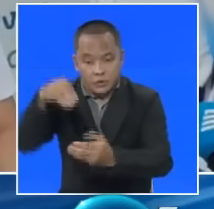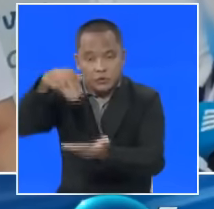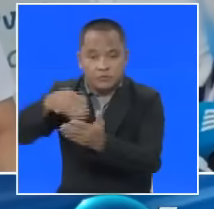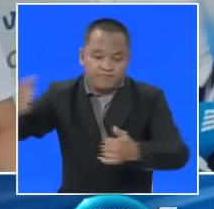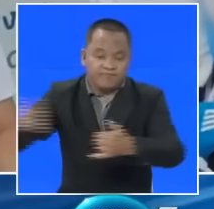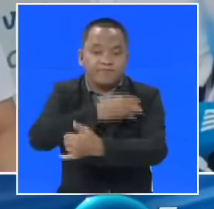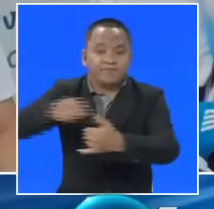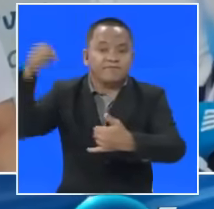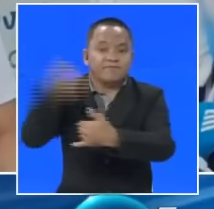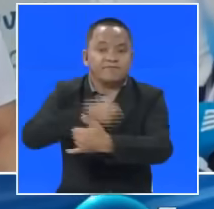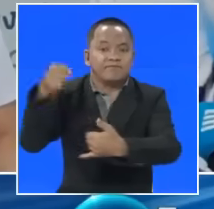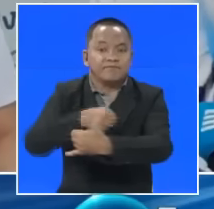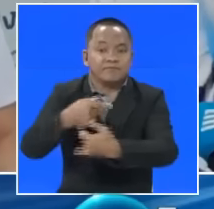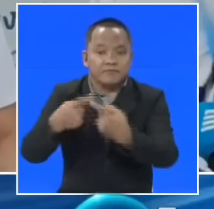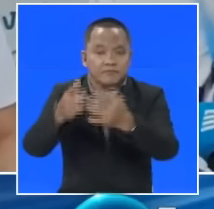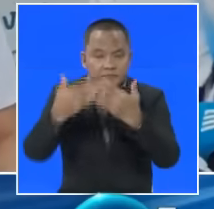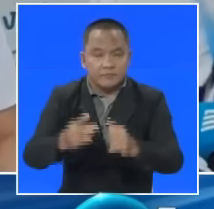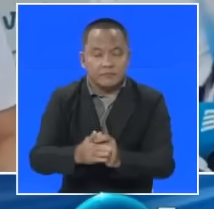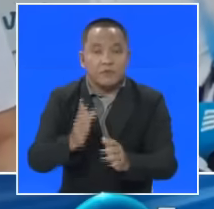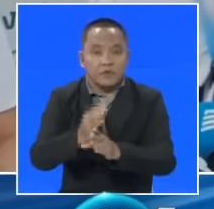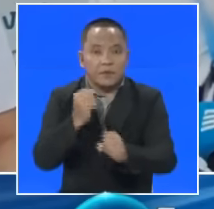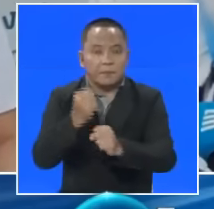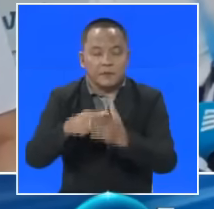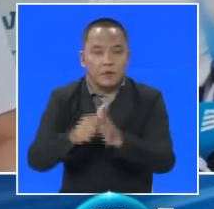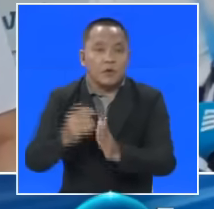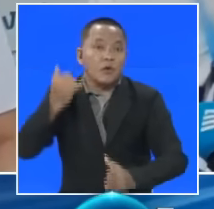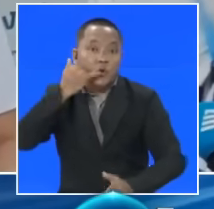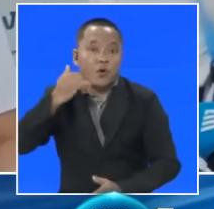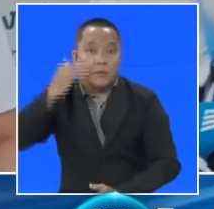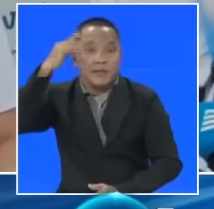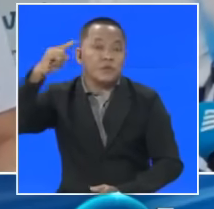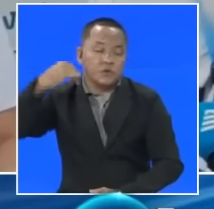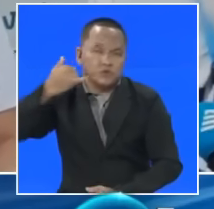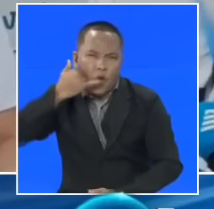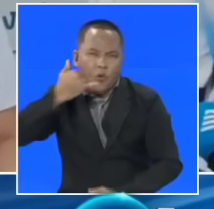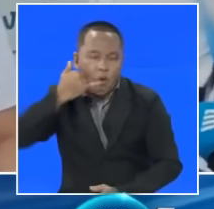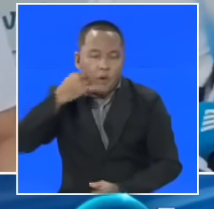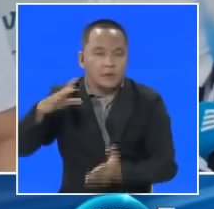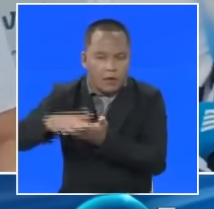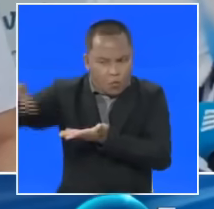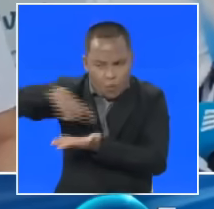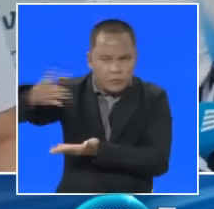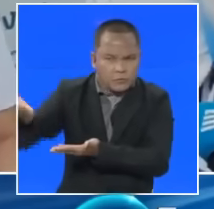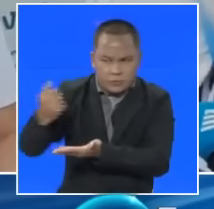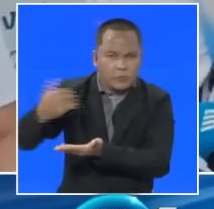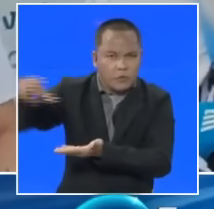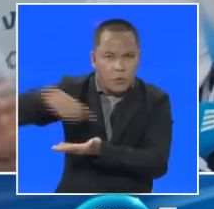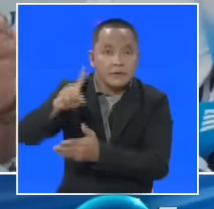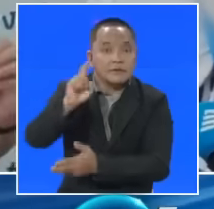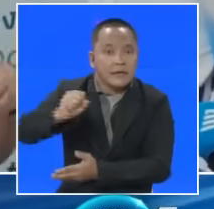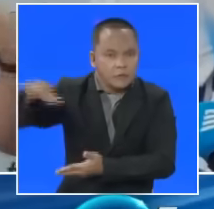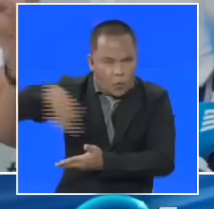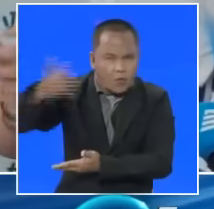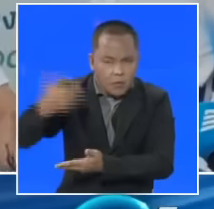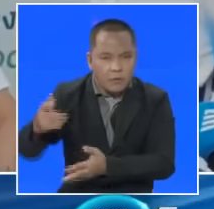ที่ทำร้ายร่างกายค่ะ ระหว่างนั้นนะคะผู้ก่อเหตุก็เลยโทรหาพี่สาวเรื่อยๆค่ะเพื่อให้โอนเงินที่ติดค้างไว้ 100,000 บา